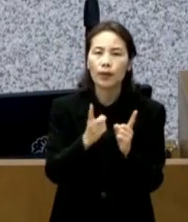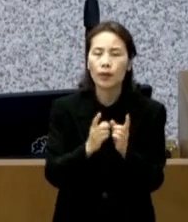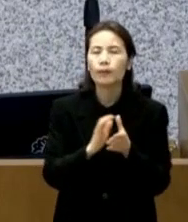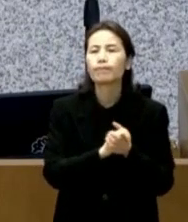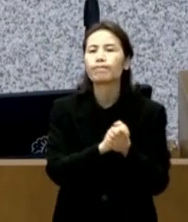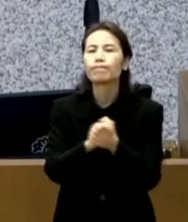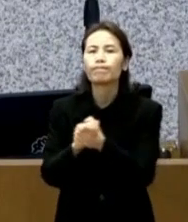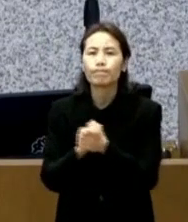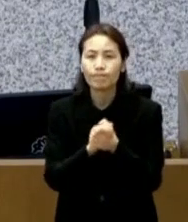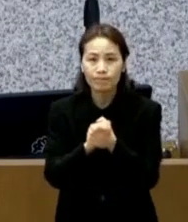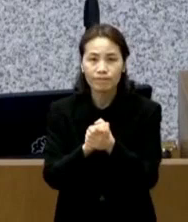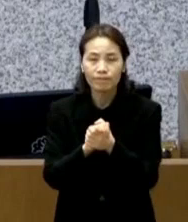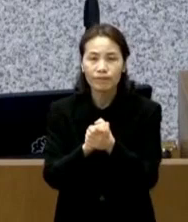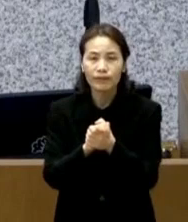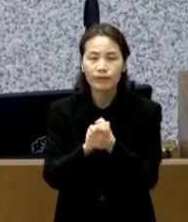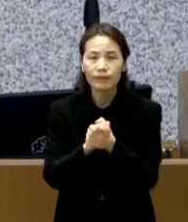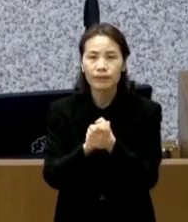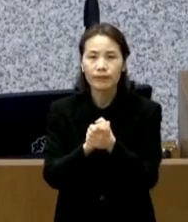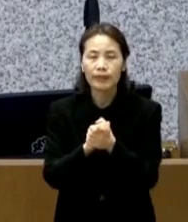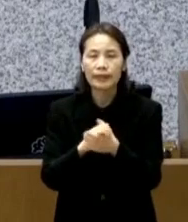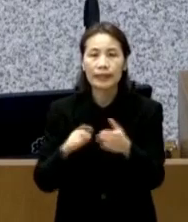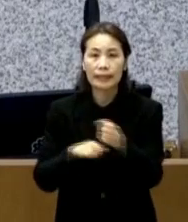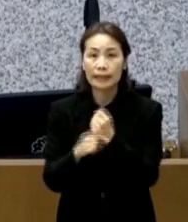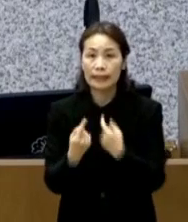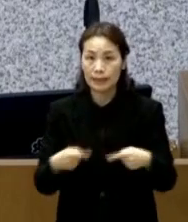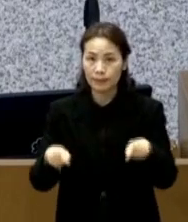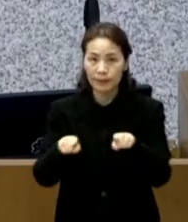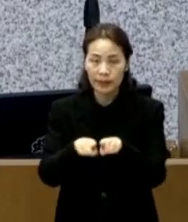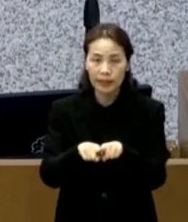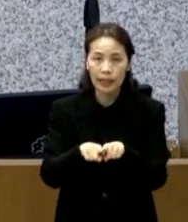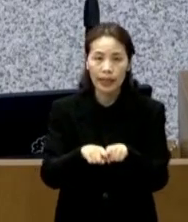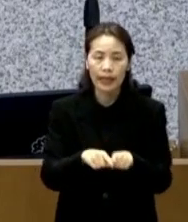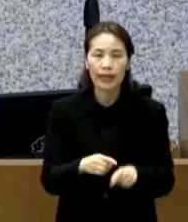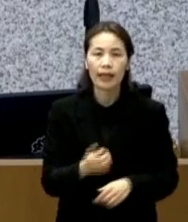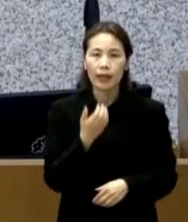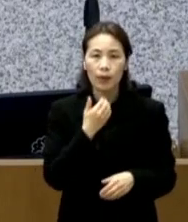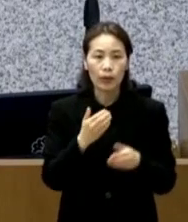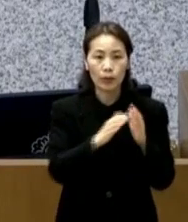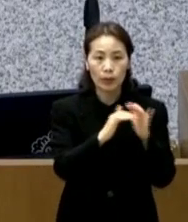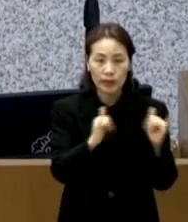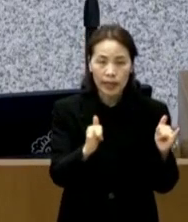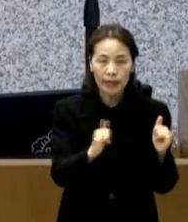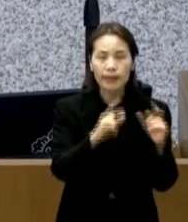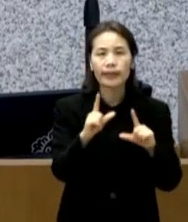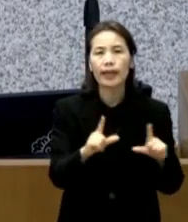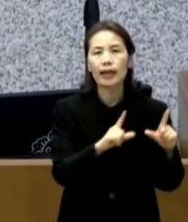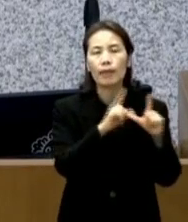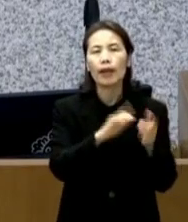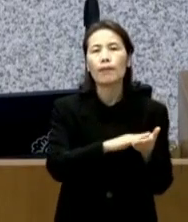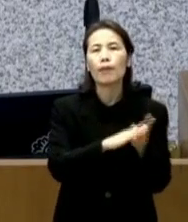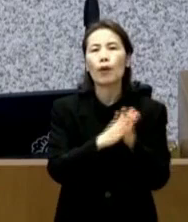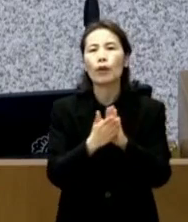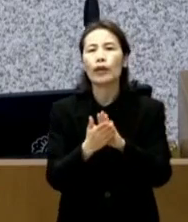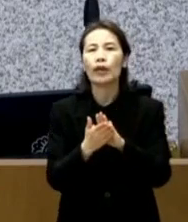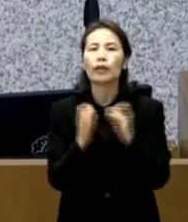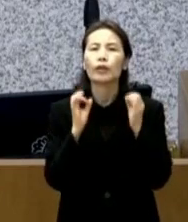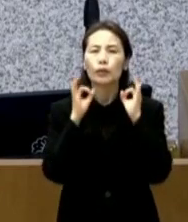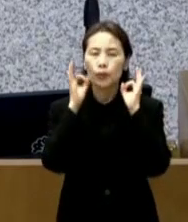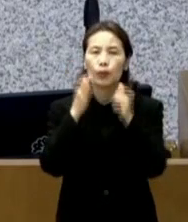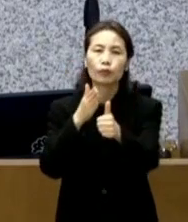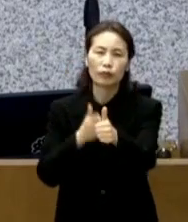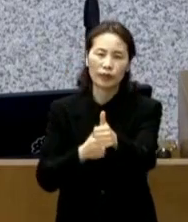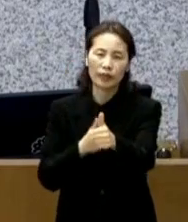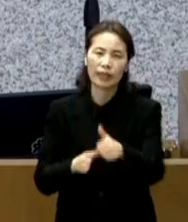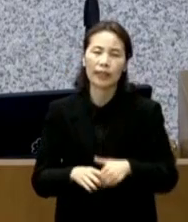화합의 정치로 도민 삶의 짐을 덜어주는 일에 더욱 마음을 모아주십시오.